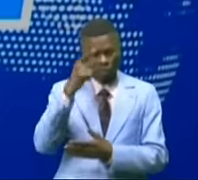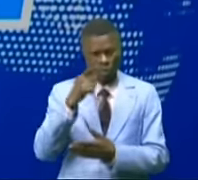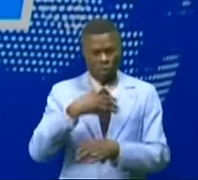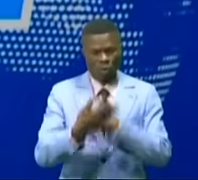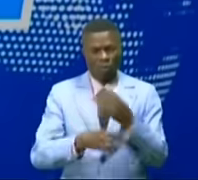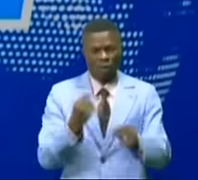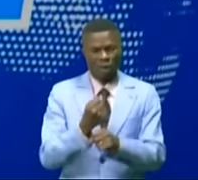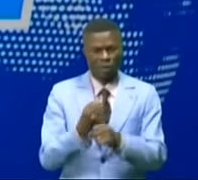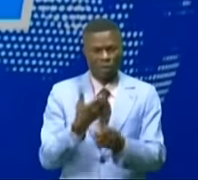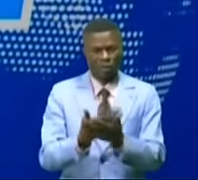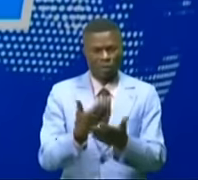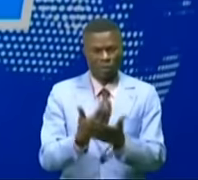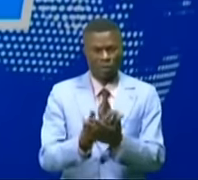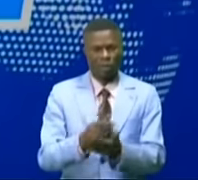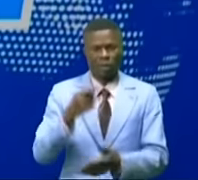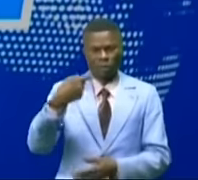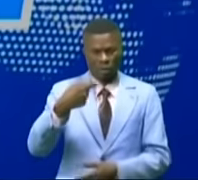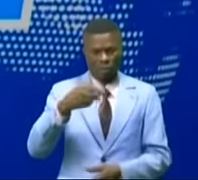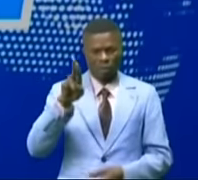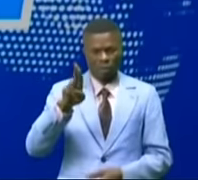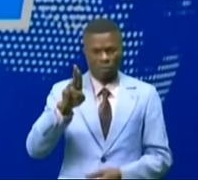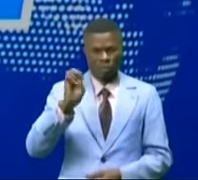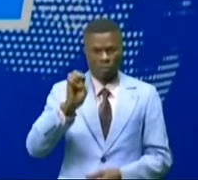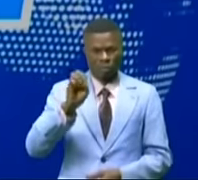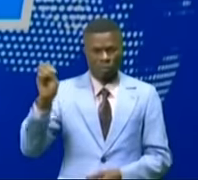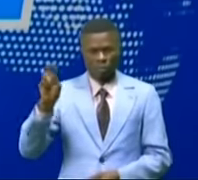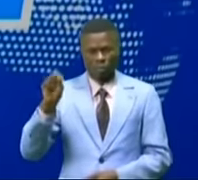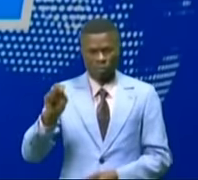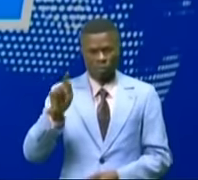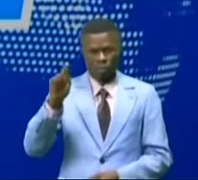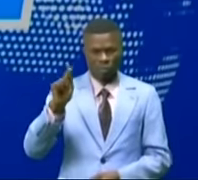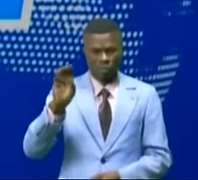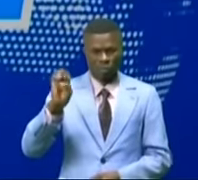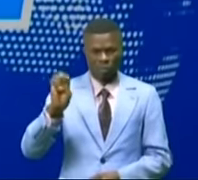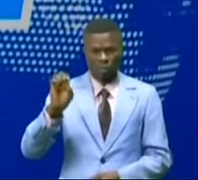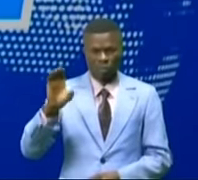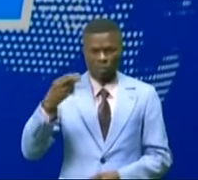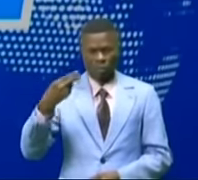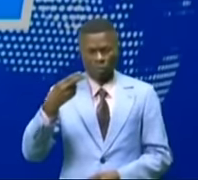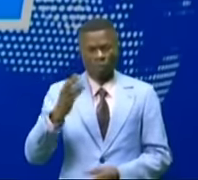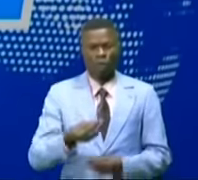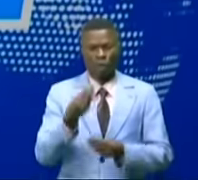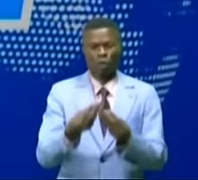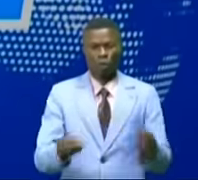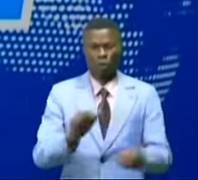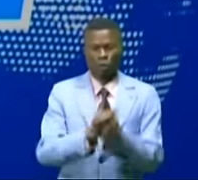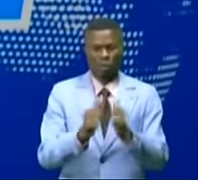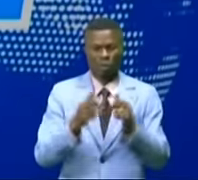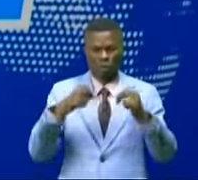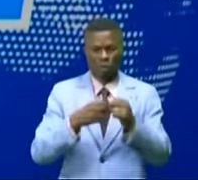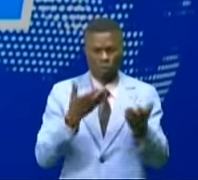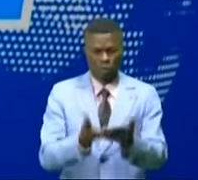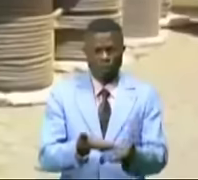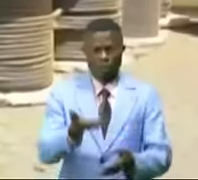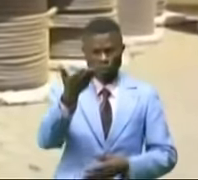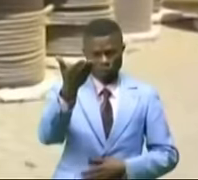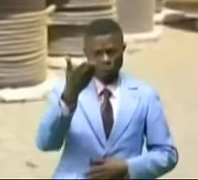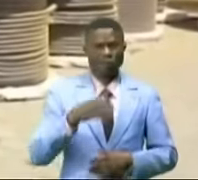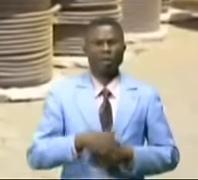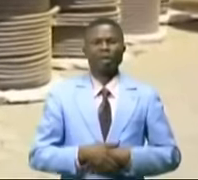l'accélération du contrat Green Tech pour soulager leurs souffrances. Le point dans ce reportage.